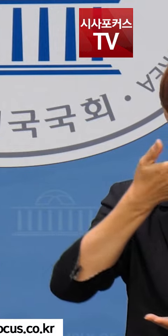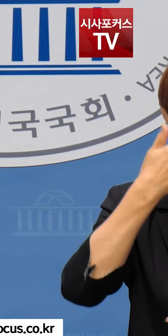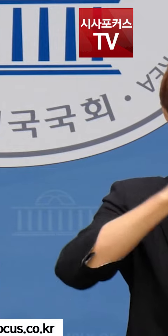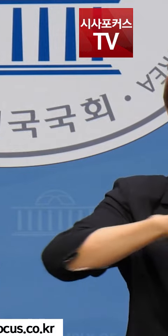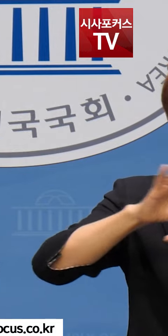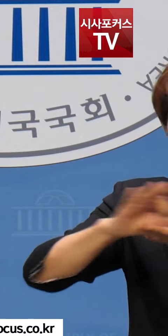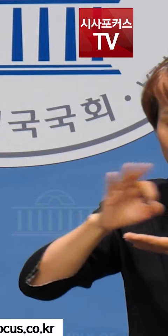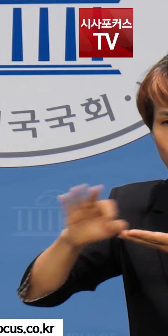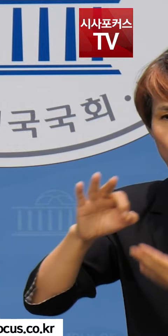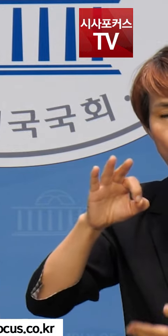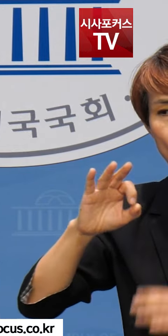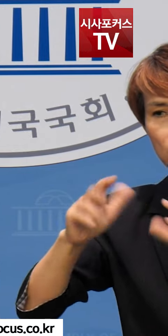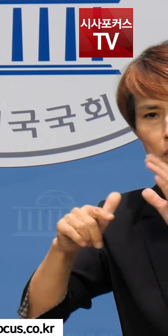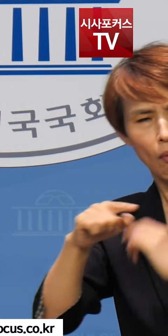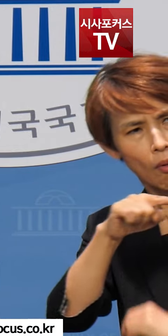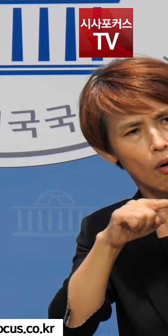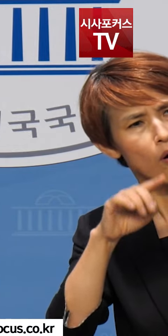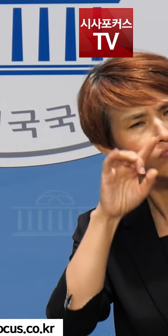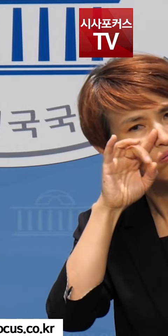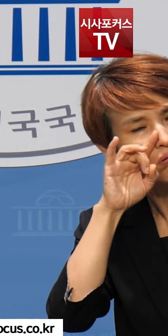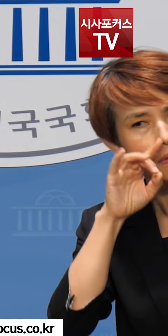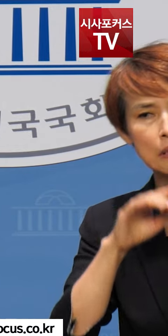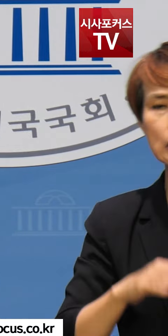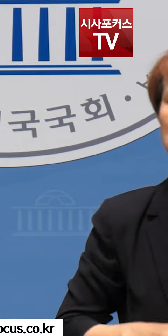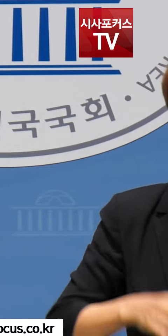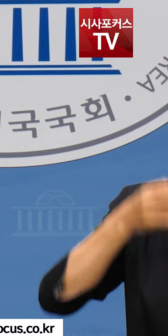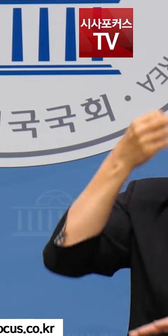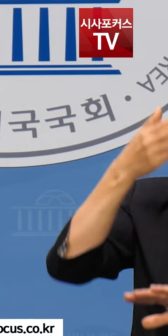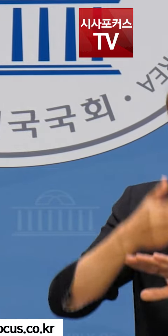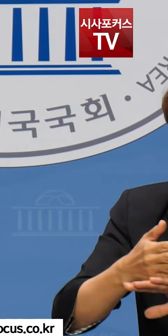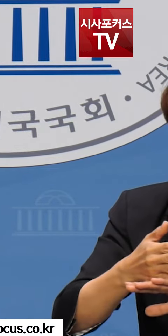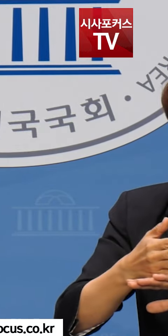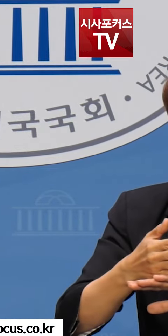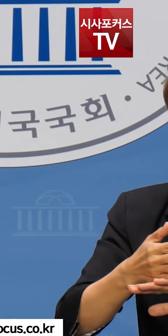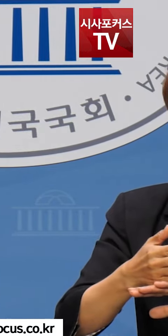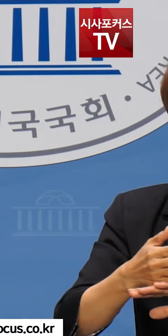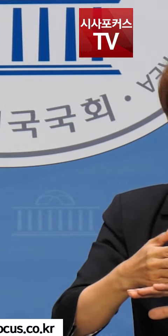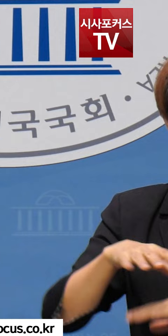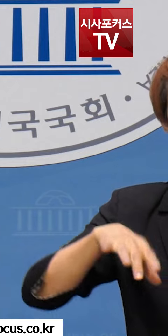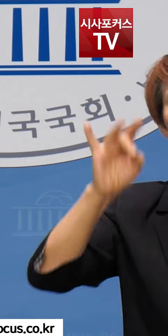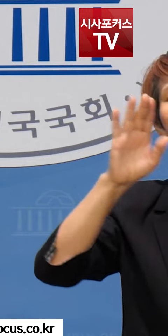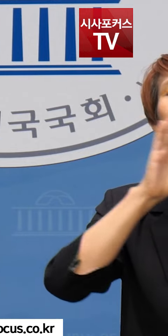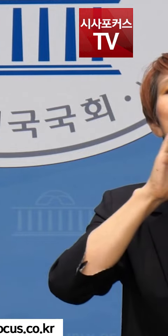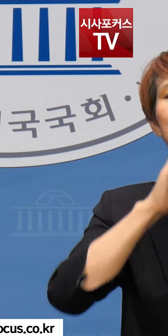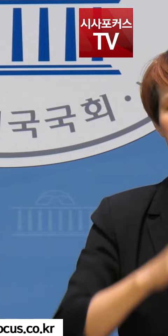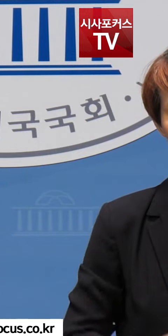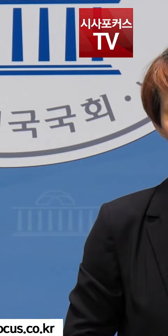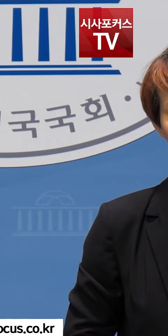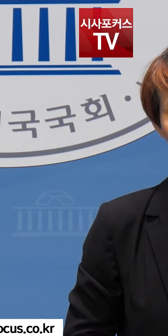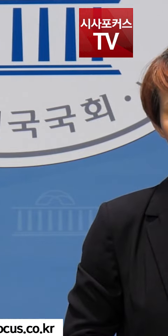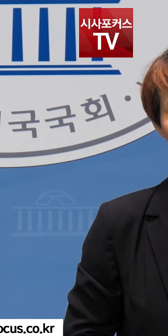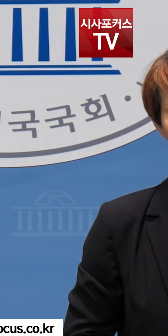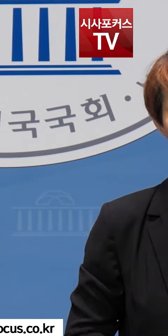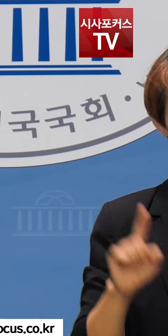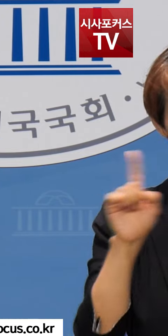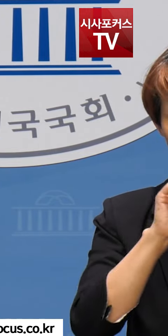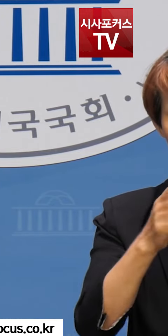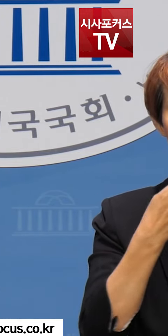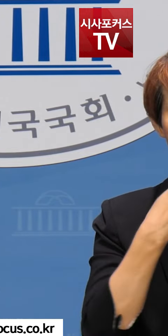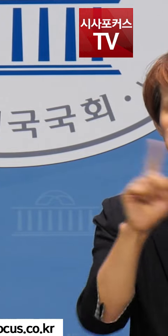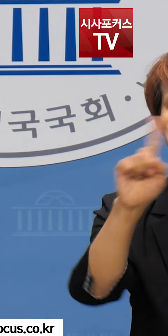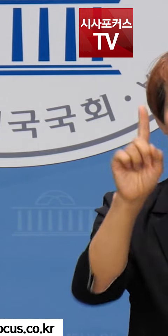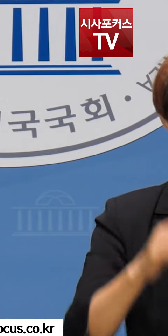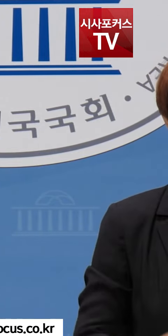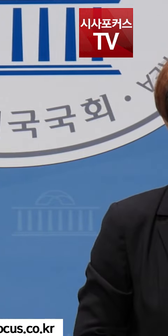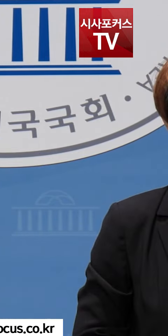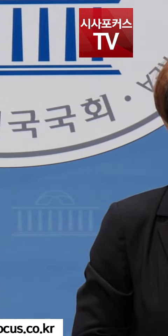궁금해하는 국민들에게 심려를 끼쳐 미안하다는 사과 정도가 해명문의 앞자리를 차지하는 것이